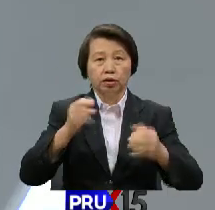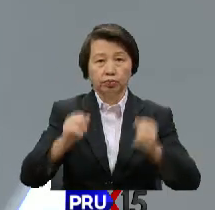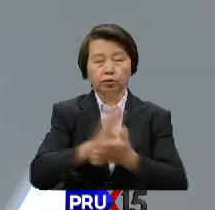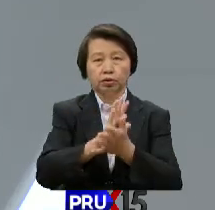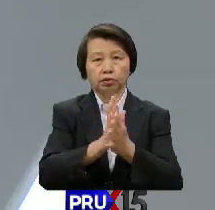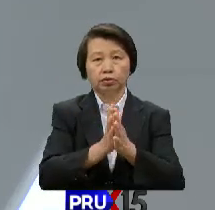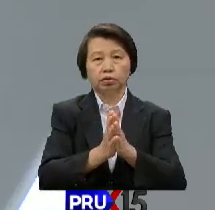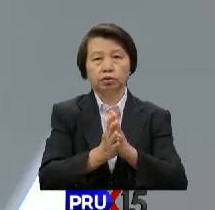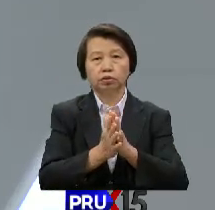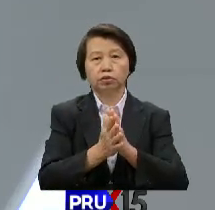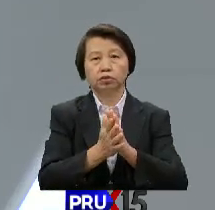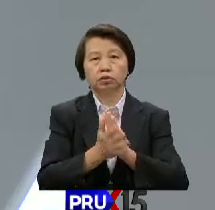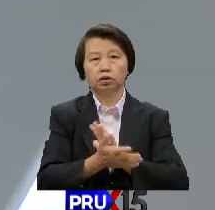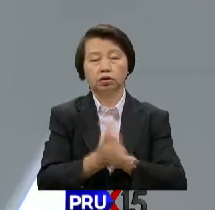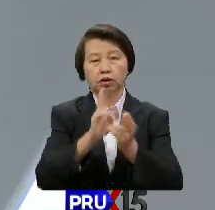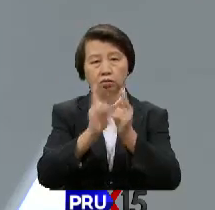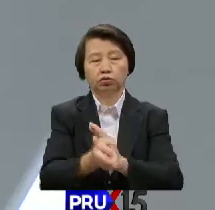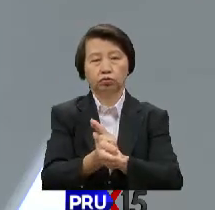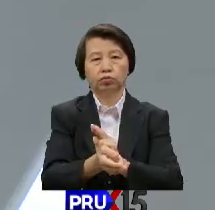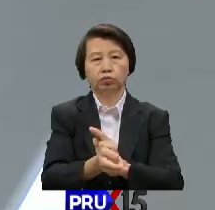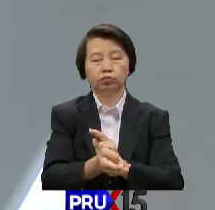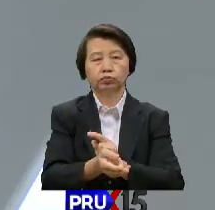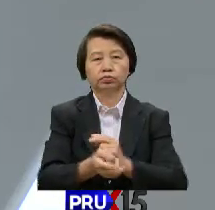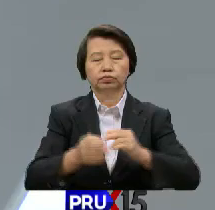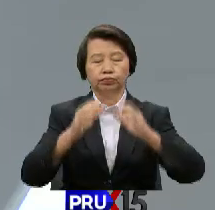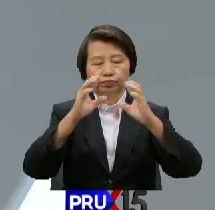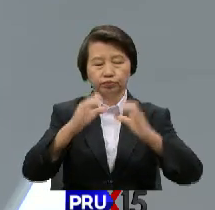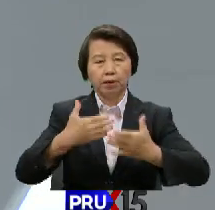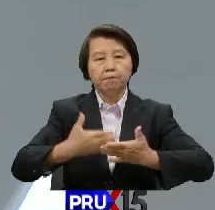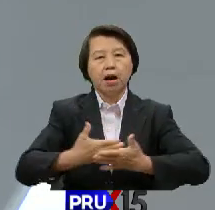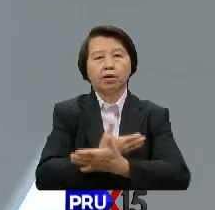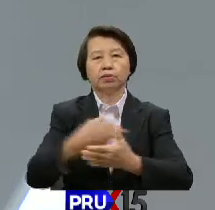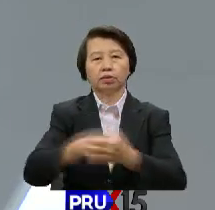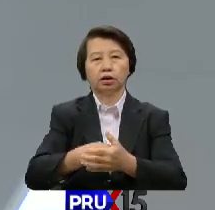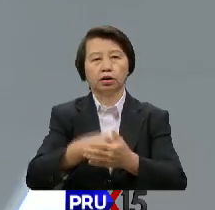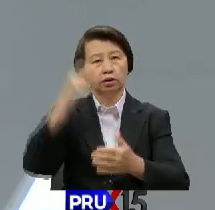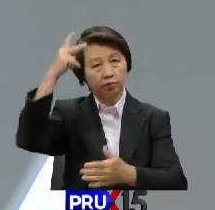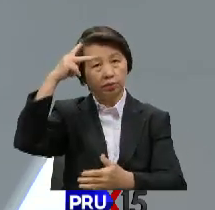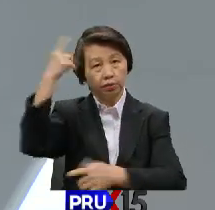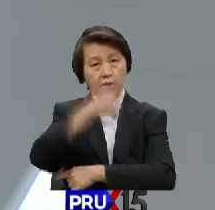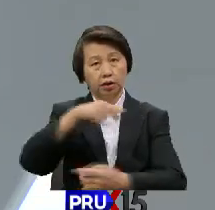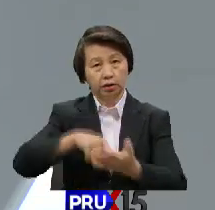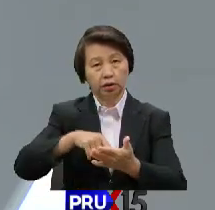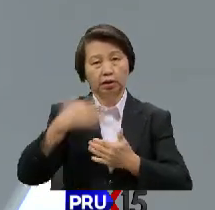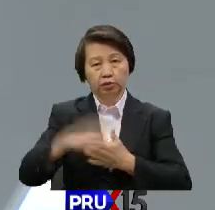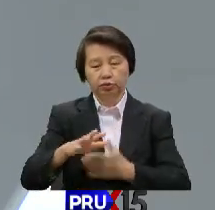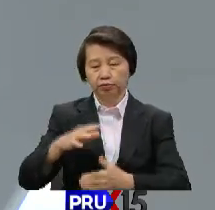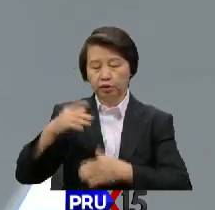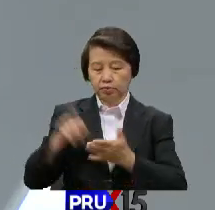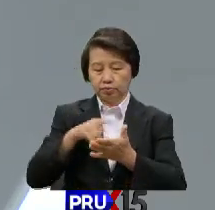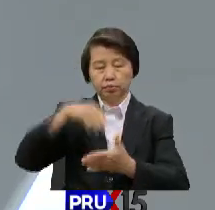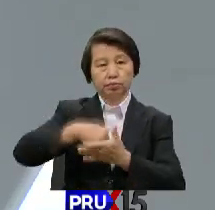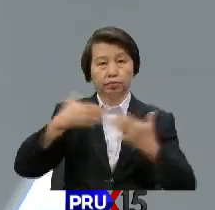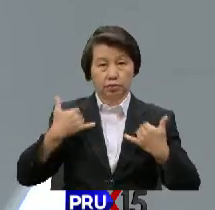satu Apa nama perubahan landscape barulah ke dalam politik hari ini ya Ini